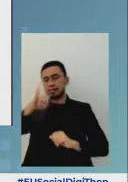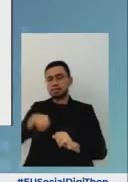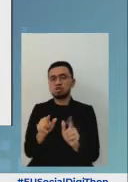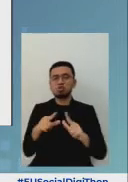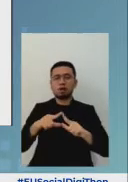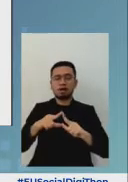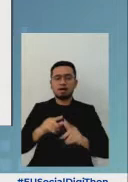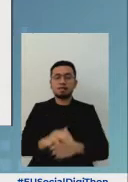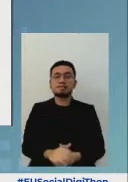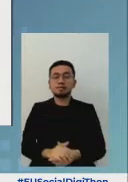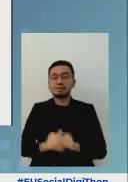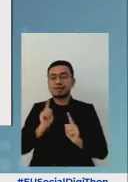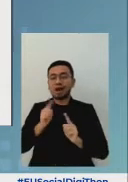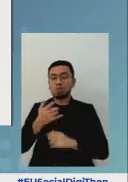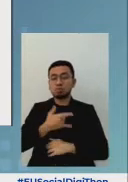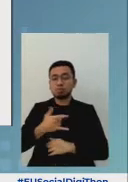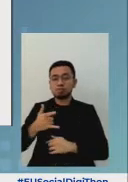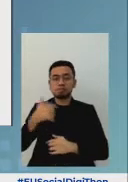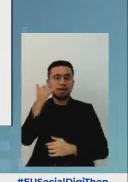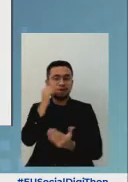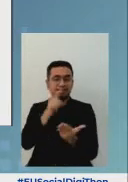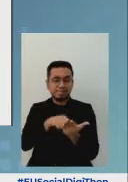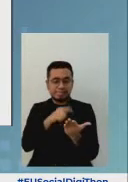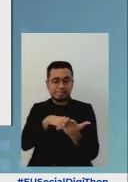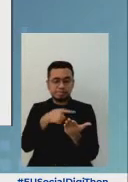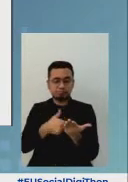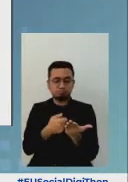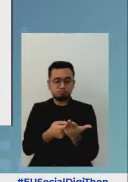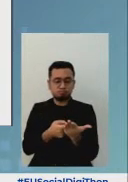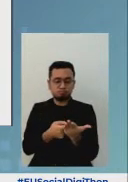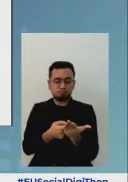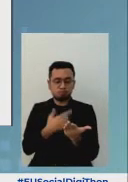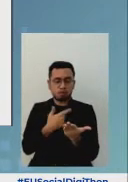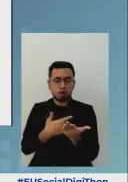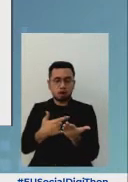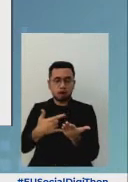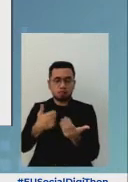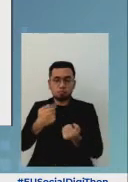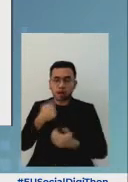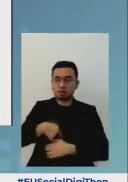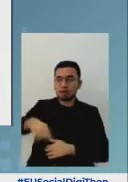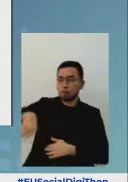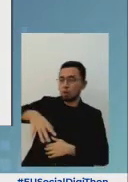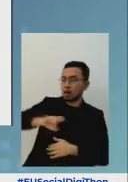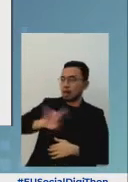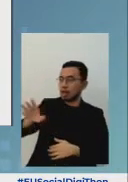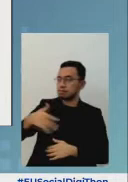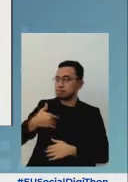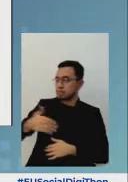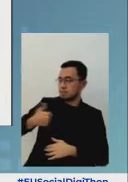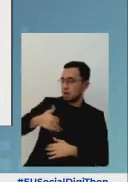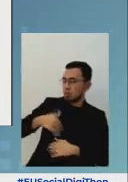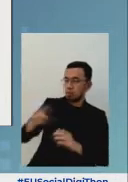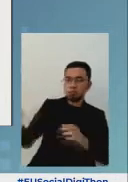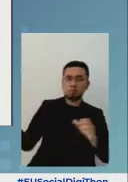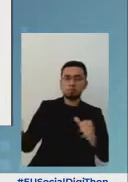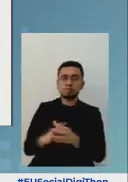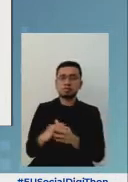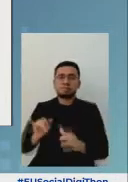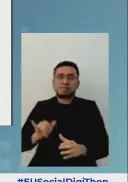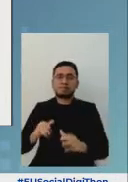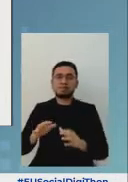lekat dengan gawe dan nggak mampu lagi gaul dengan yang di rumah, ya, bapak ibu adik kakak, ya, dan juga nggak mampu bergaul lagi